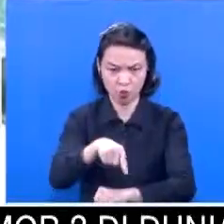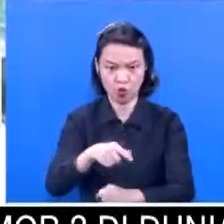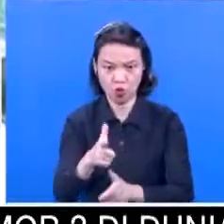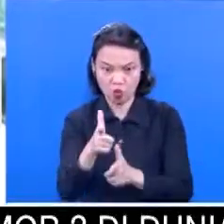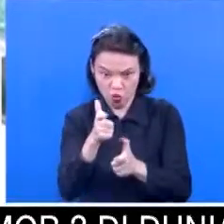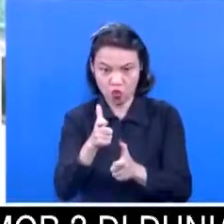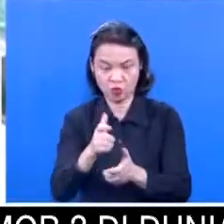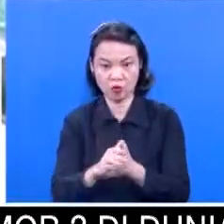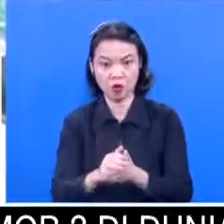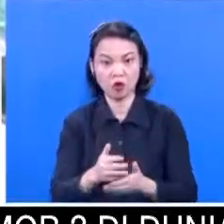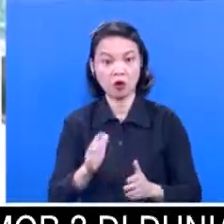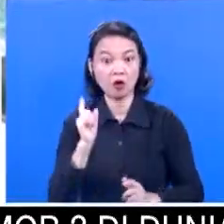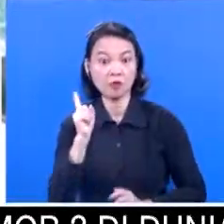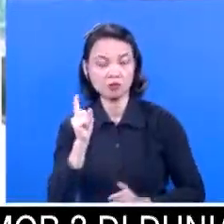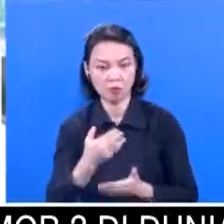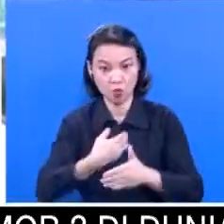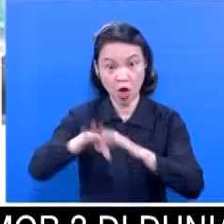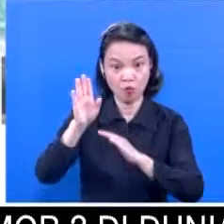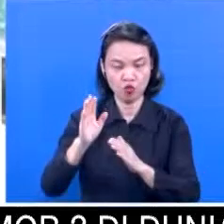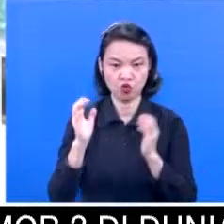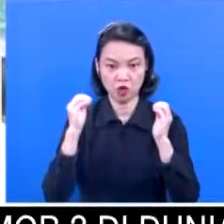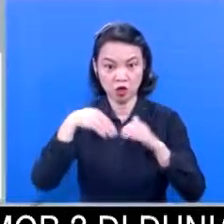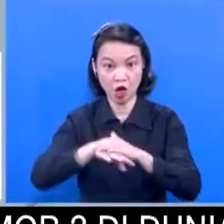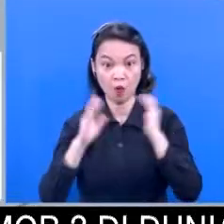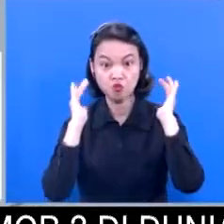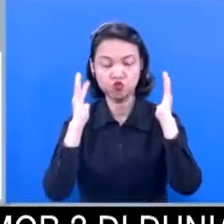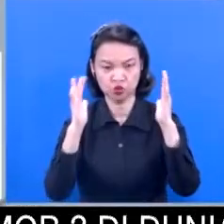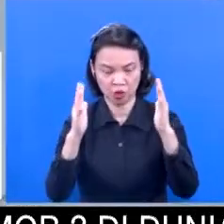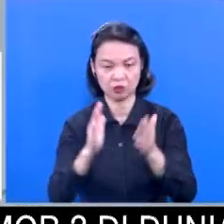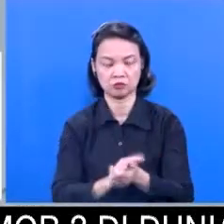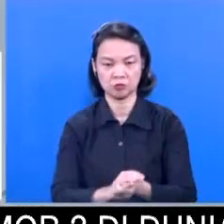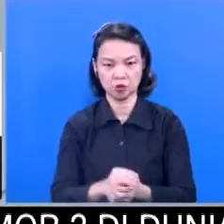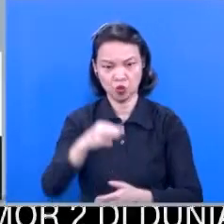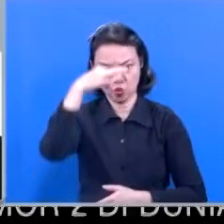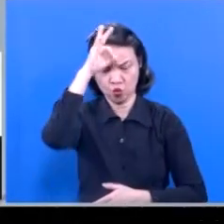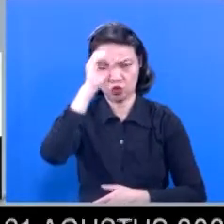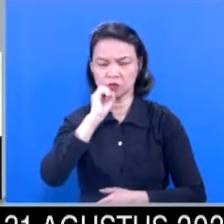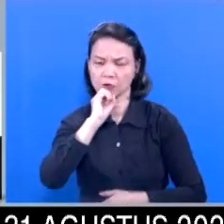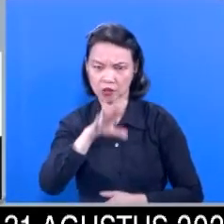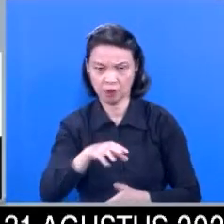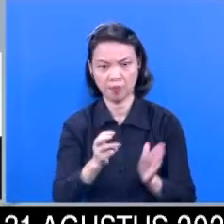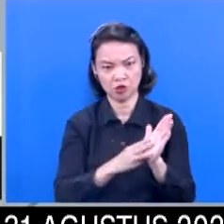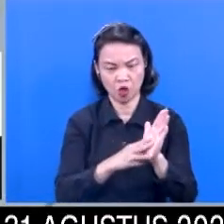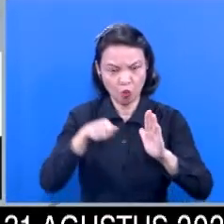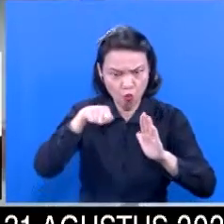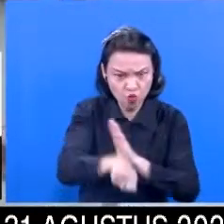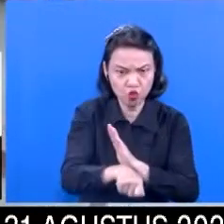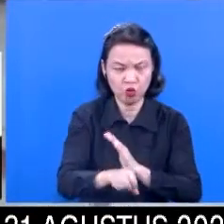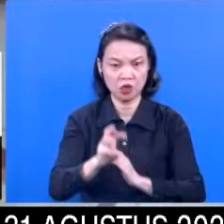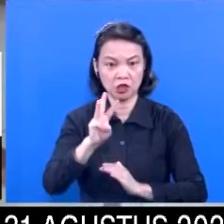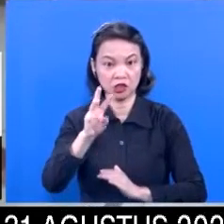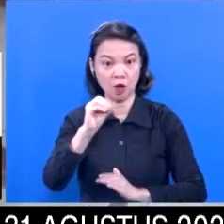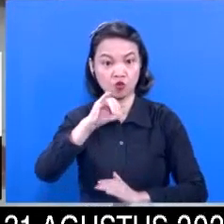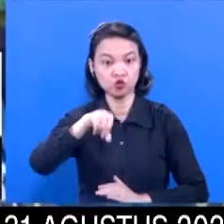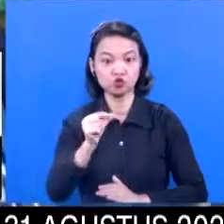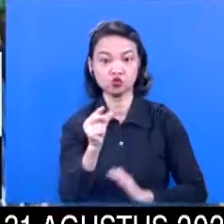ke dalam hutan. Kapolres Sukamara AKBP Igede Putu Dedi Ujiana Kamis siang menyebut kasus pembunuhan pada 30 Juni